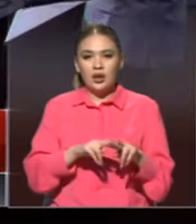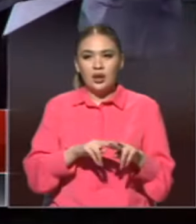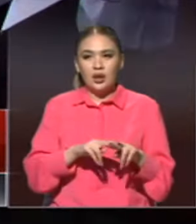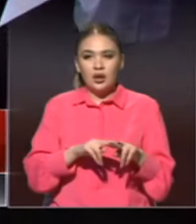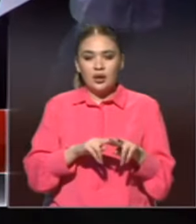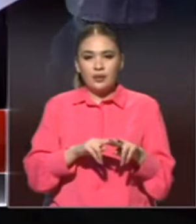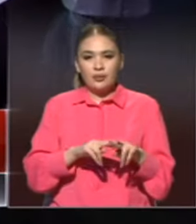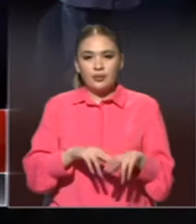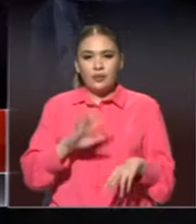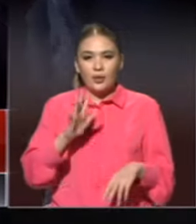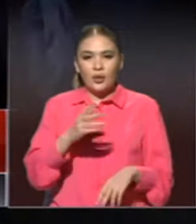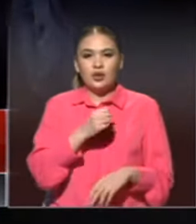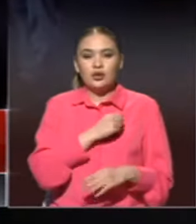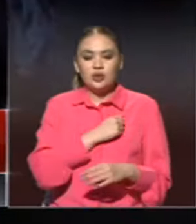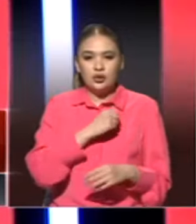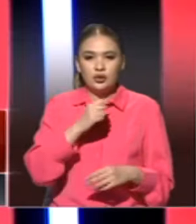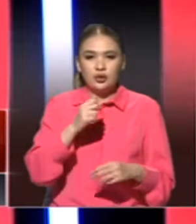түстім деген сияқты. Өздеріңіз білесіздер,